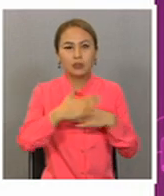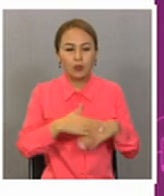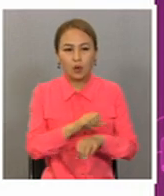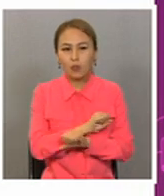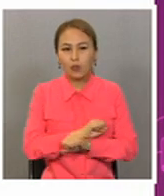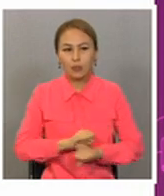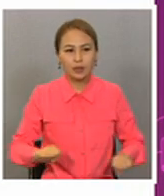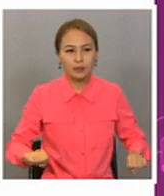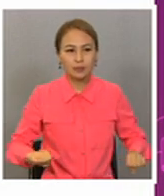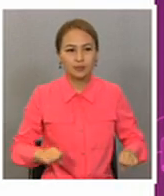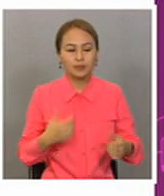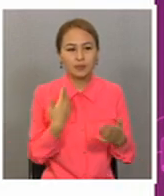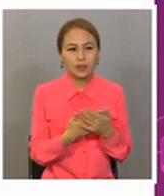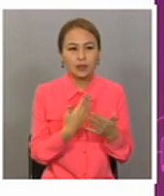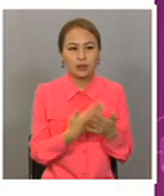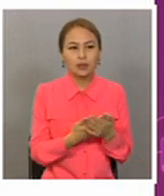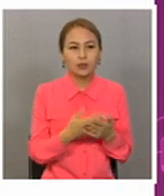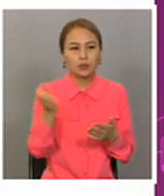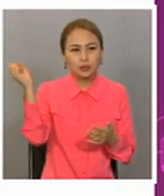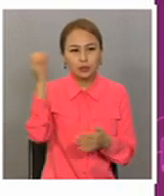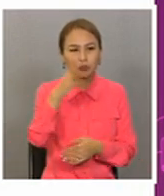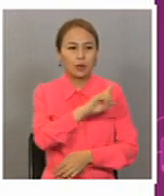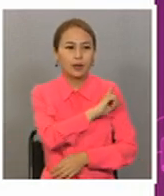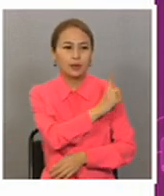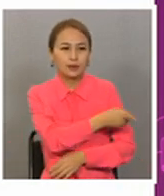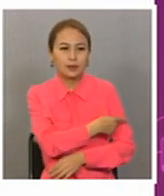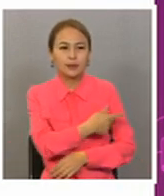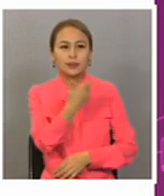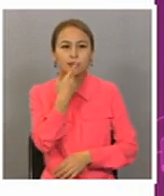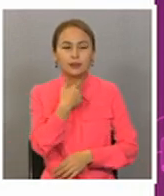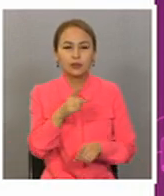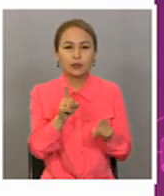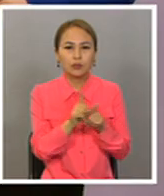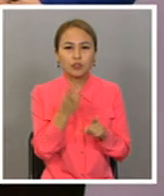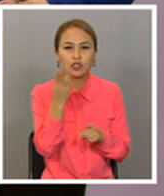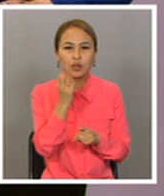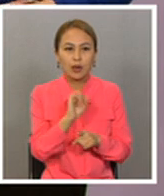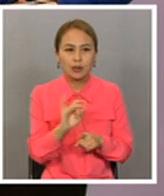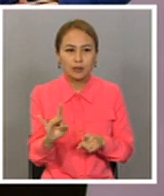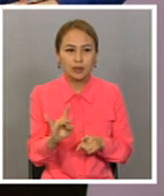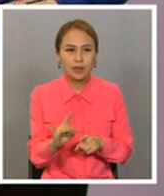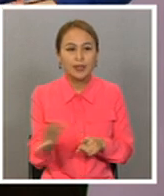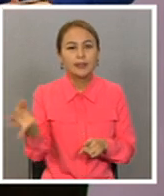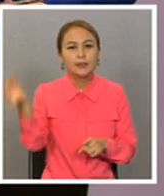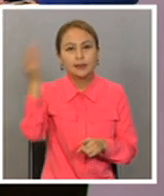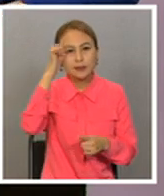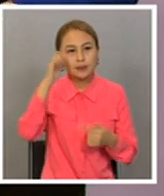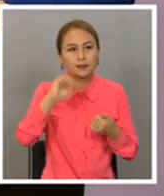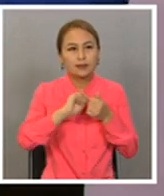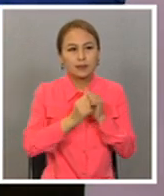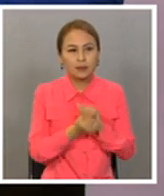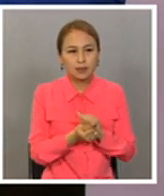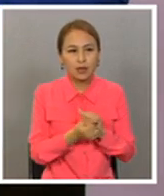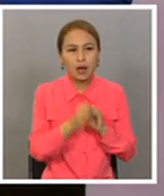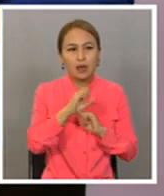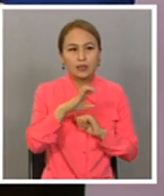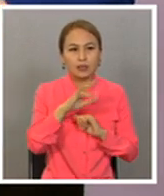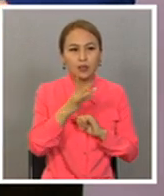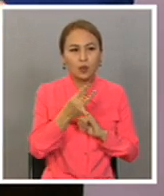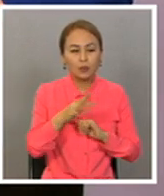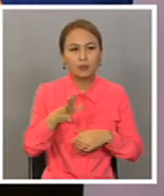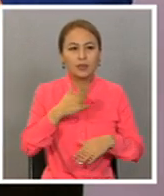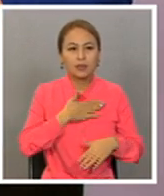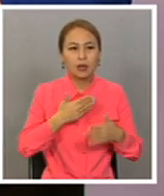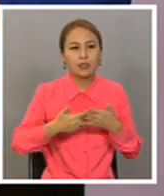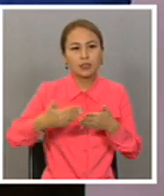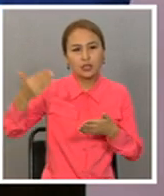болмайды. Мысалы, күн қатты қызып тұрған шар. Естеріңде сақтаңдар. Астрономия